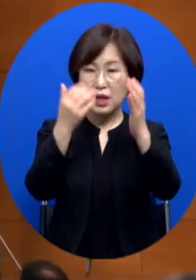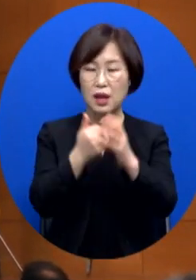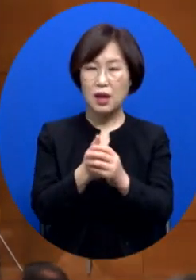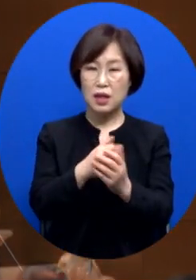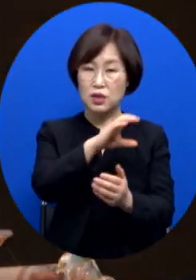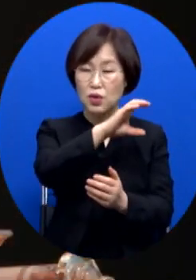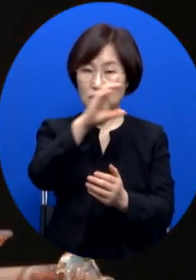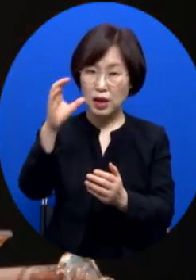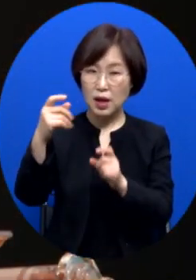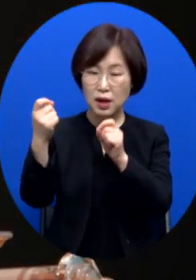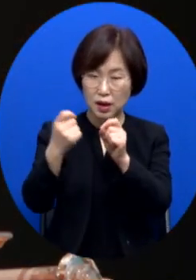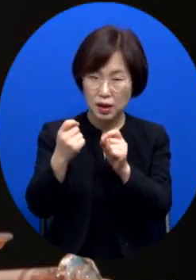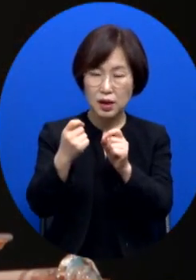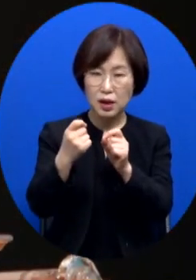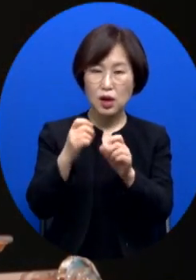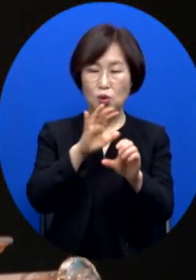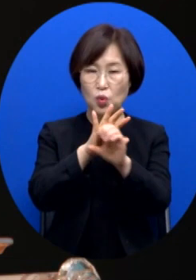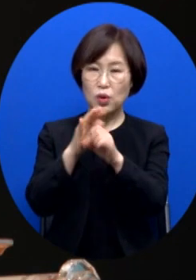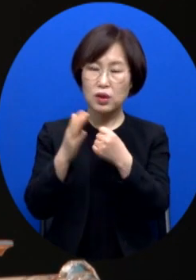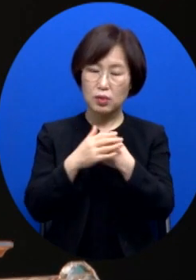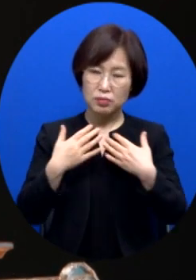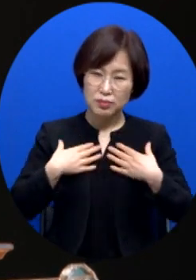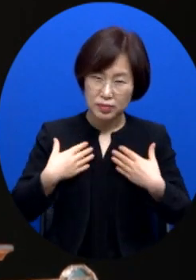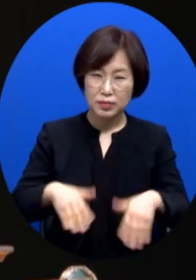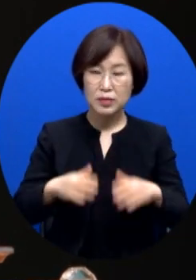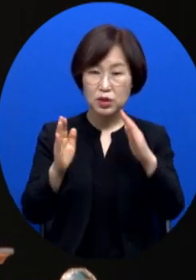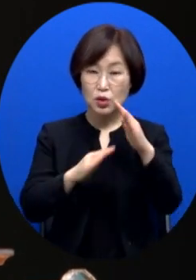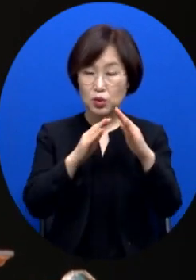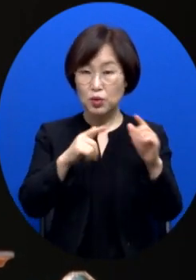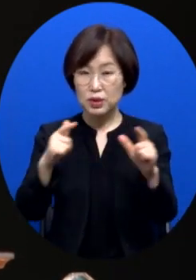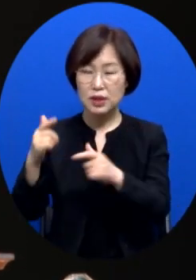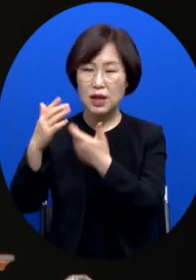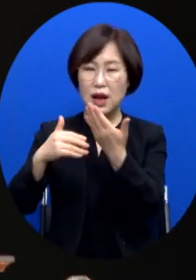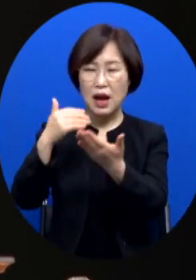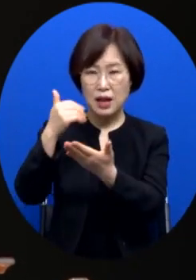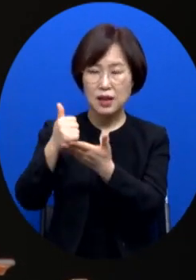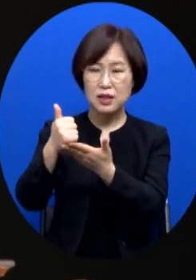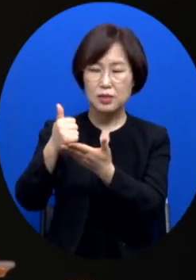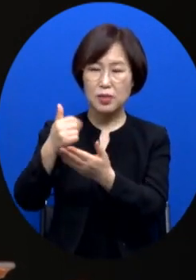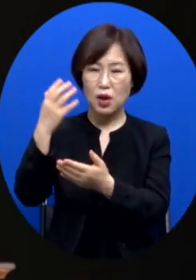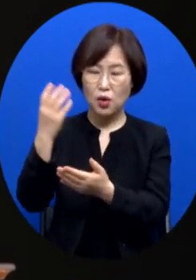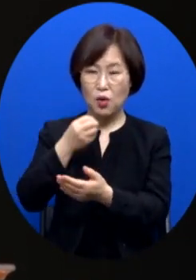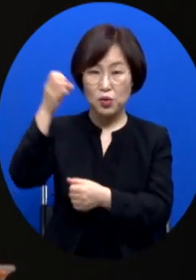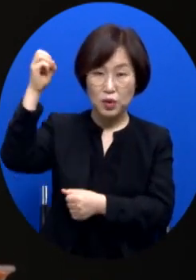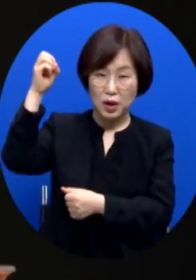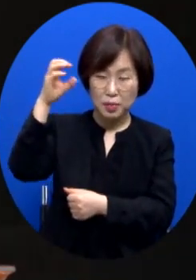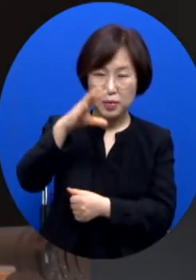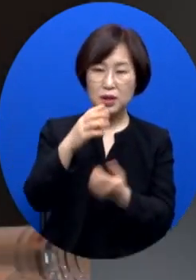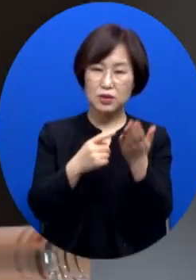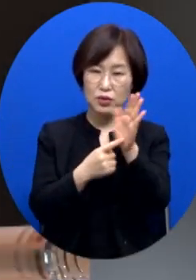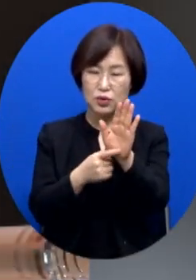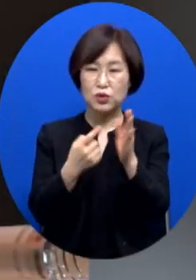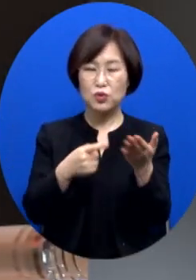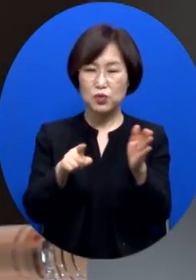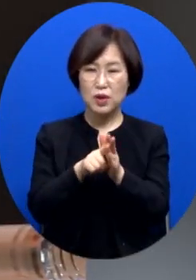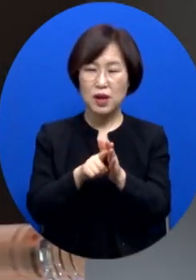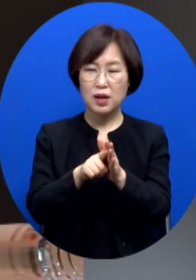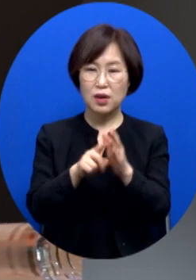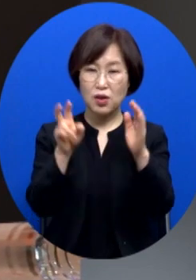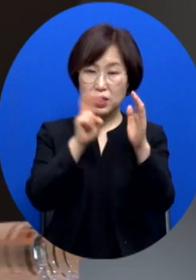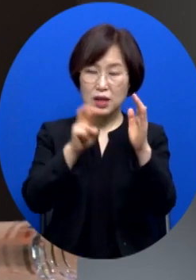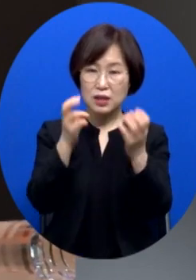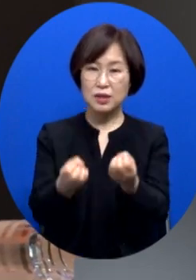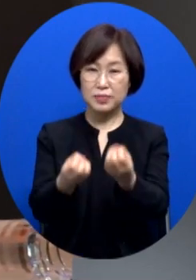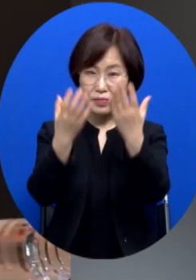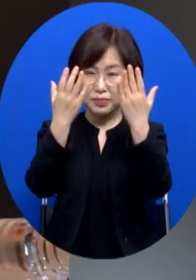성탄절을 앞두고 코로 날 구로 지친 성도들에게 하나님의 거룩한 빛을 선물하기 위해 마련되었습니다 콘서트에서는